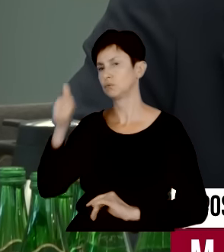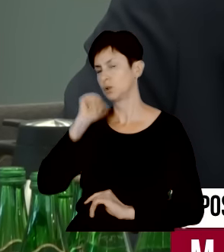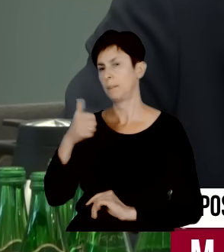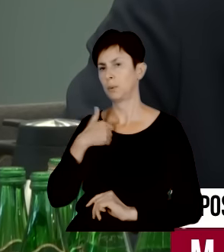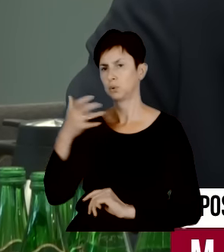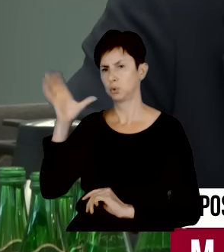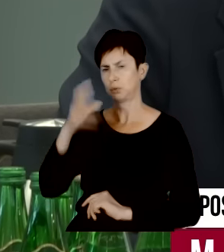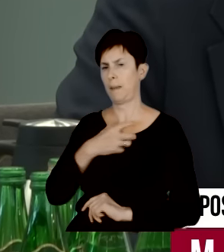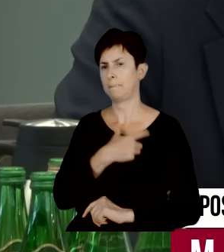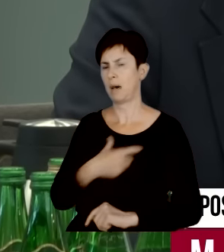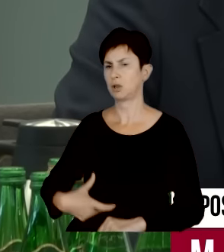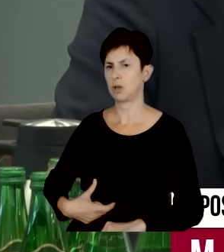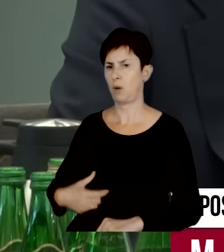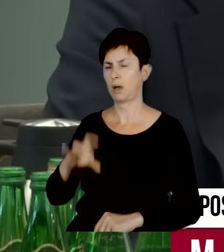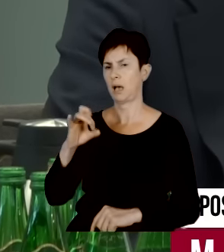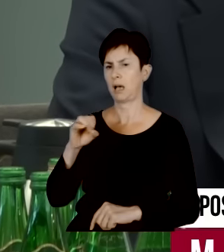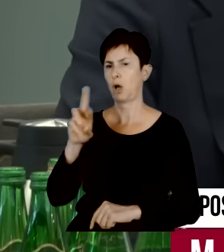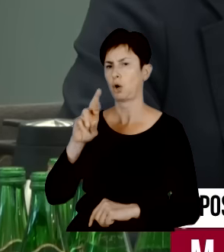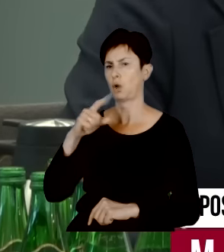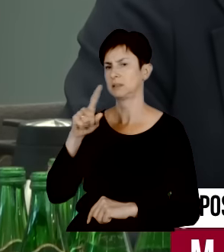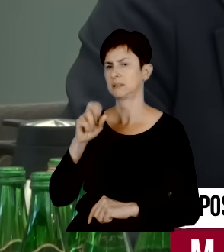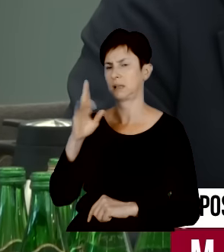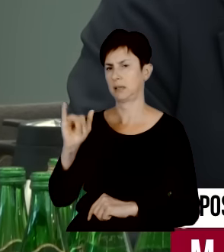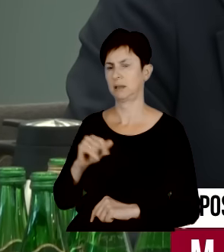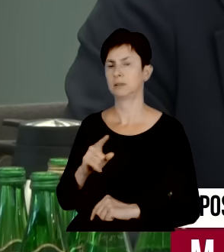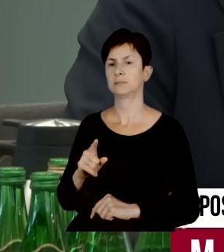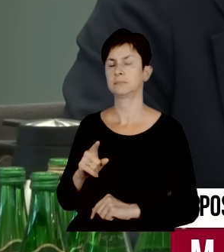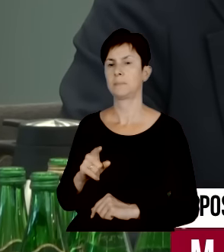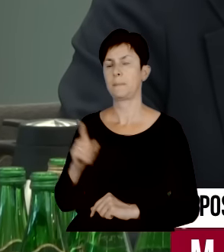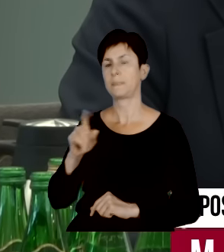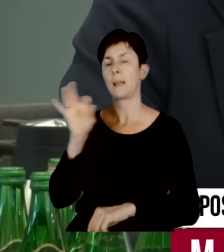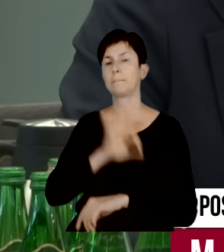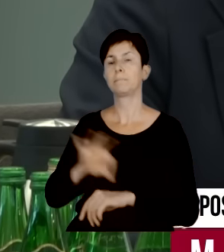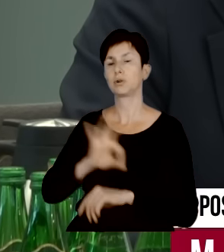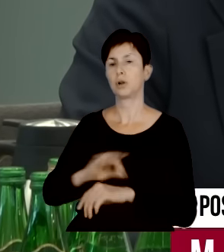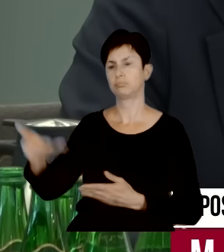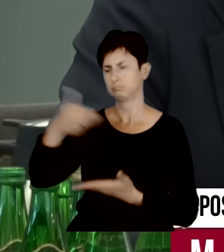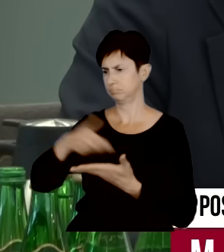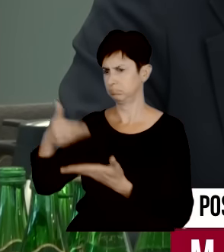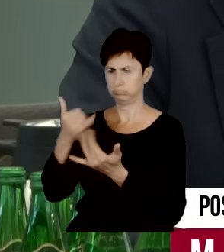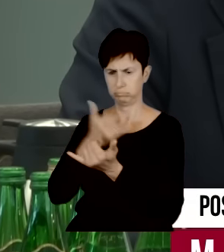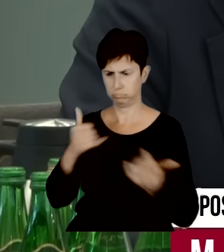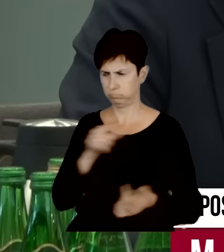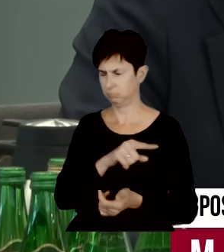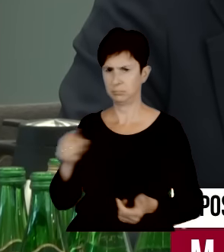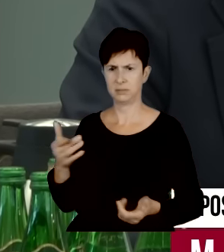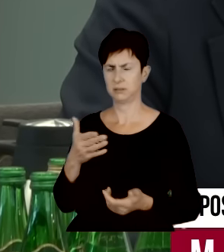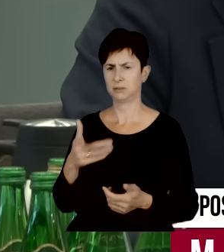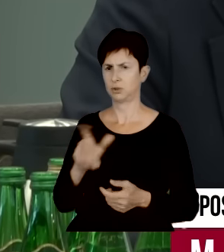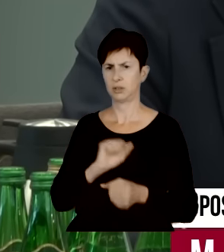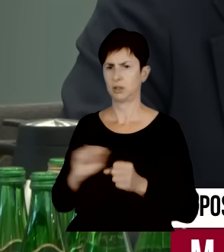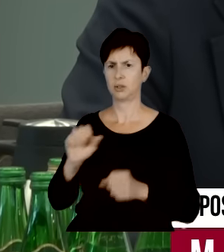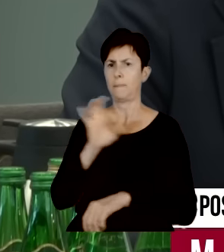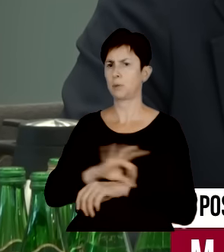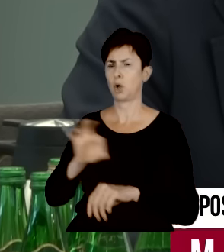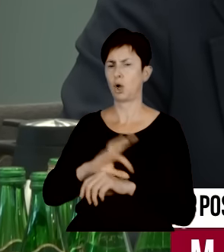marszałka grodzkiego który opowiadał jak to przedstawione projekty nie miały w ogóle projektów rozporządzeń